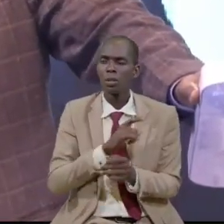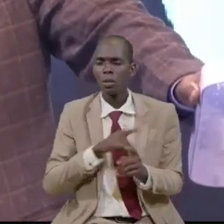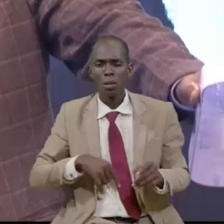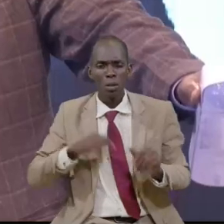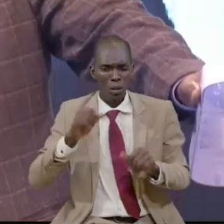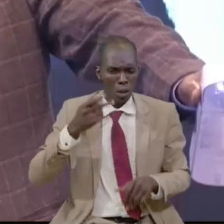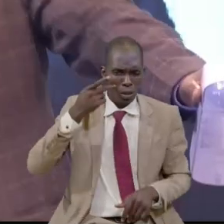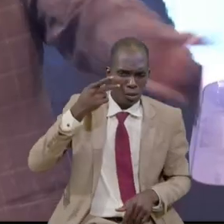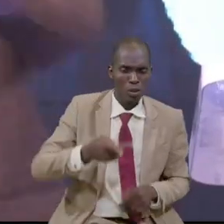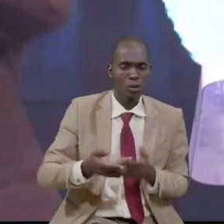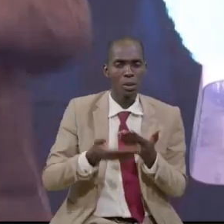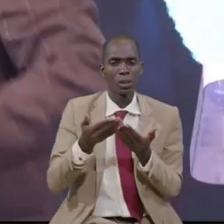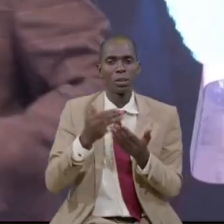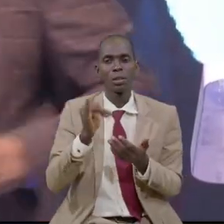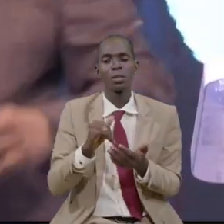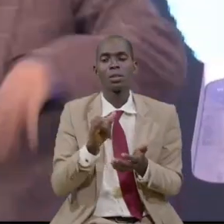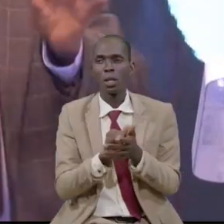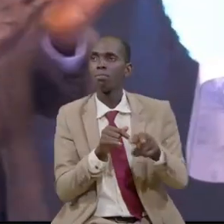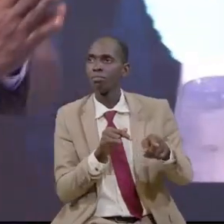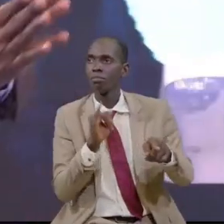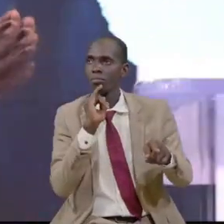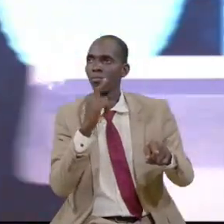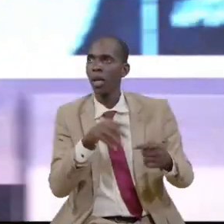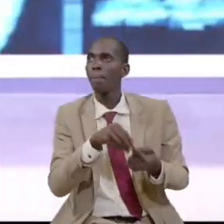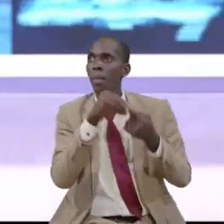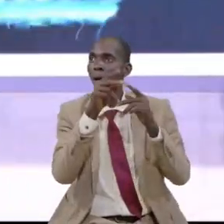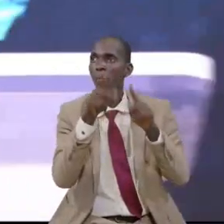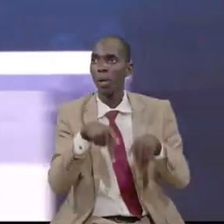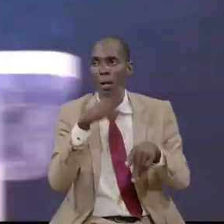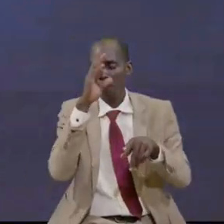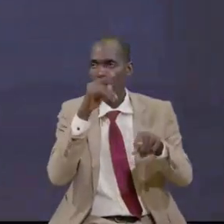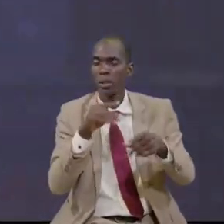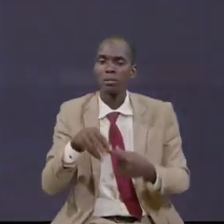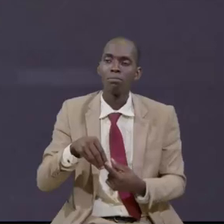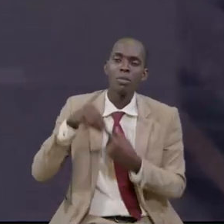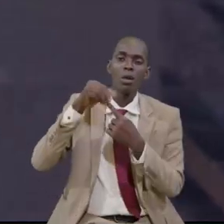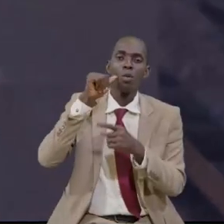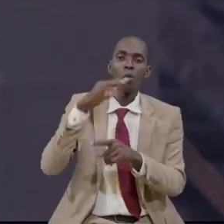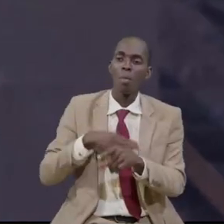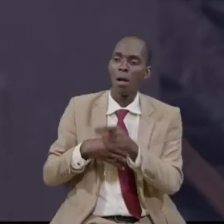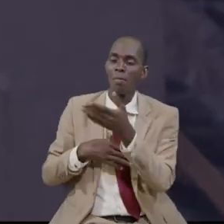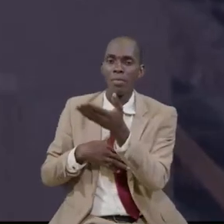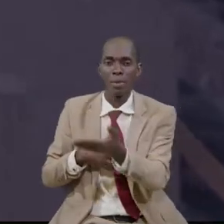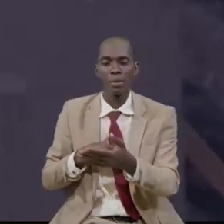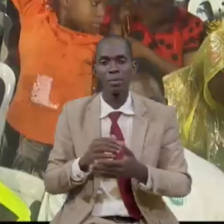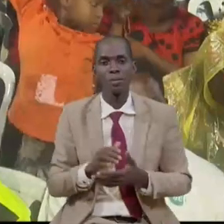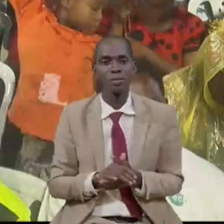Seigneur puisse vous identifier que voici un homme spécial là-bas, voici une femme particulière là-bas.